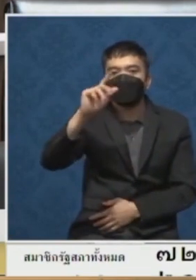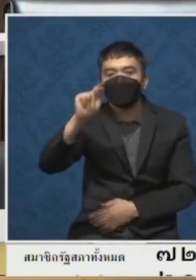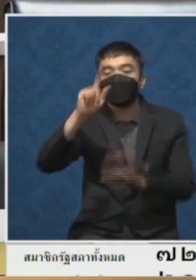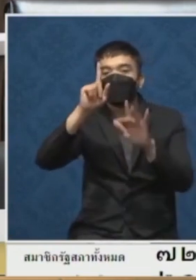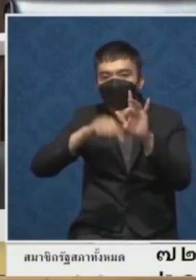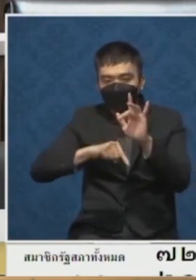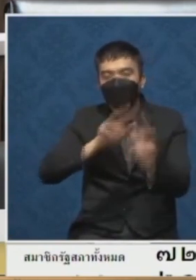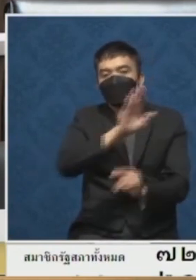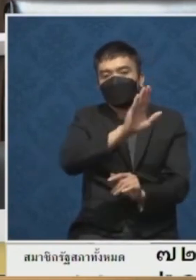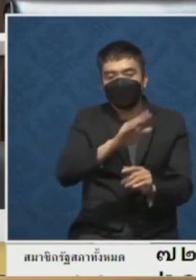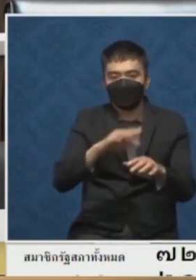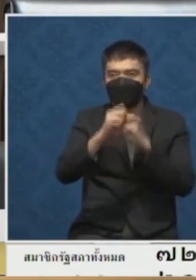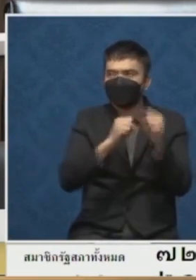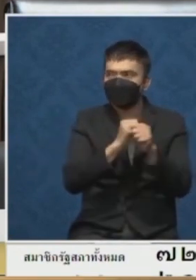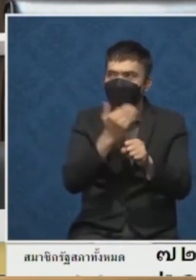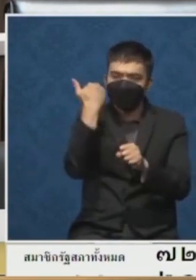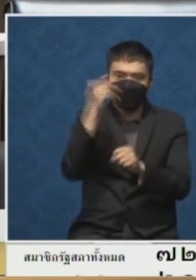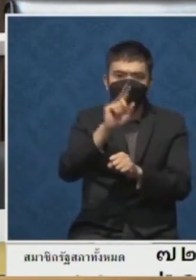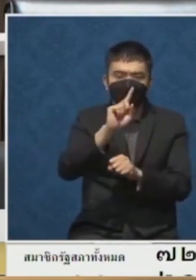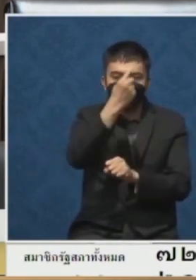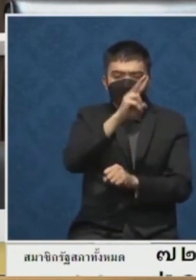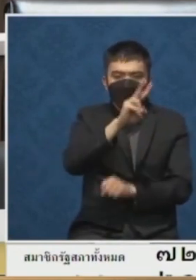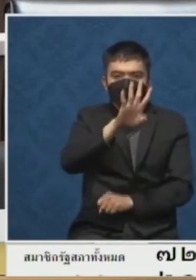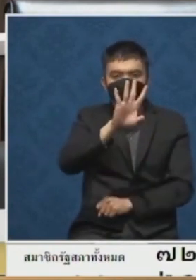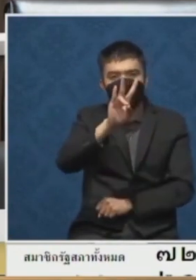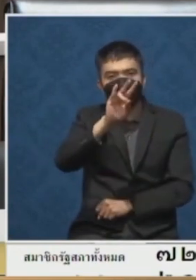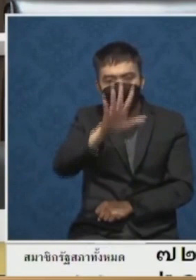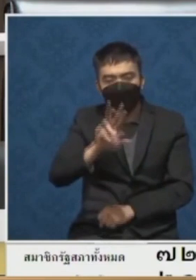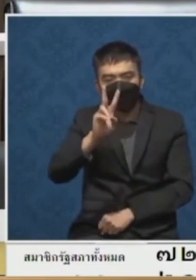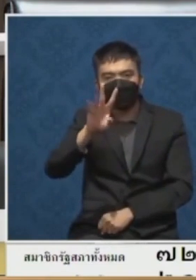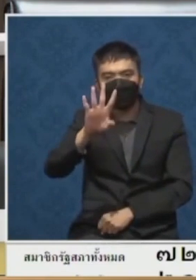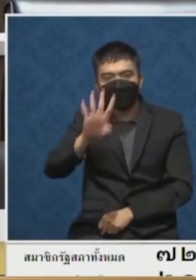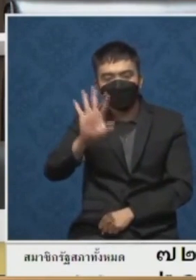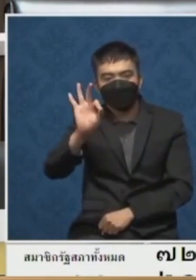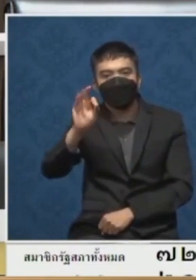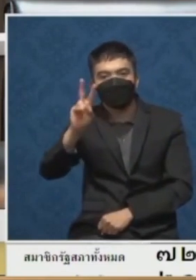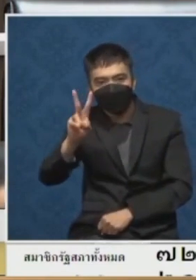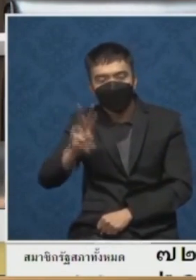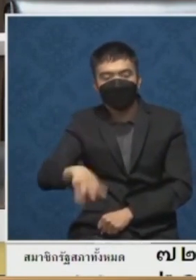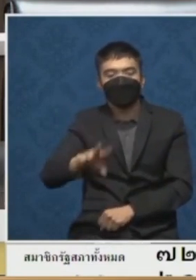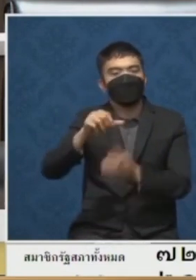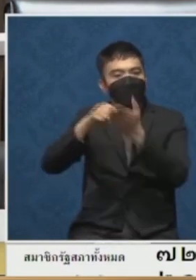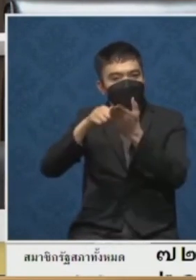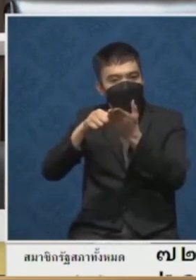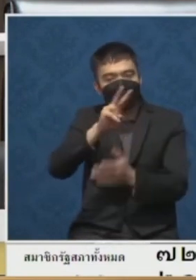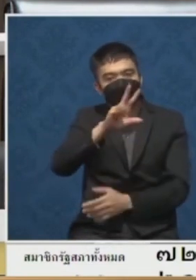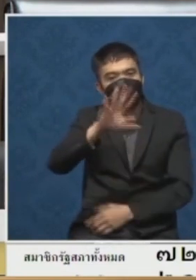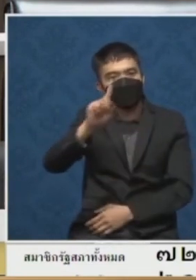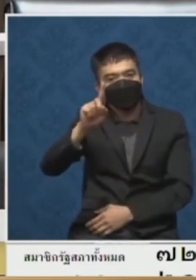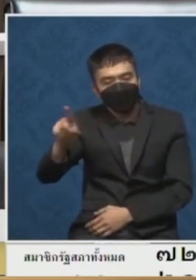รักษณูล 2475รัษูล 2492รัษล 2475แก้ไขเพมเติมรักษณล 2511